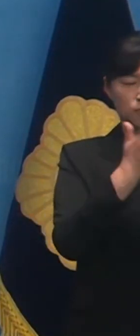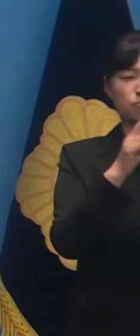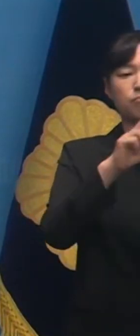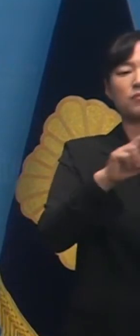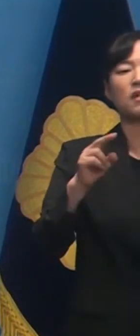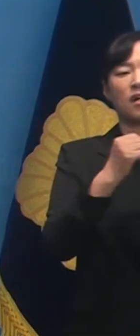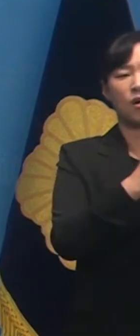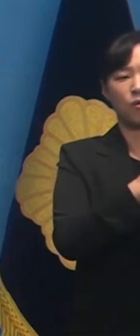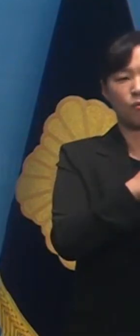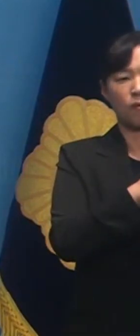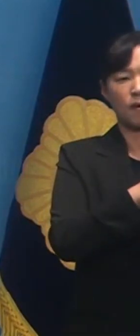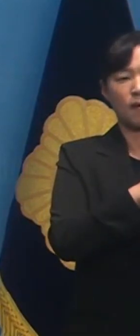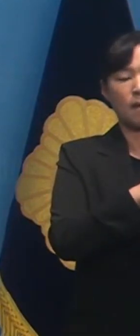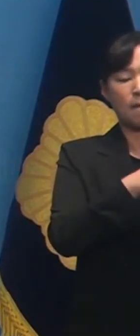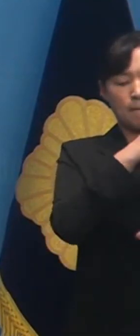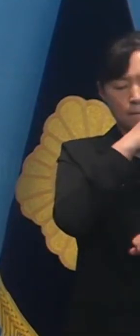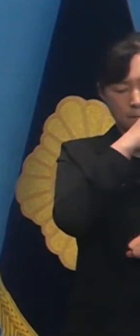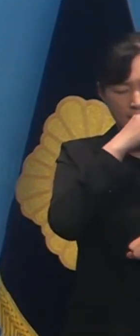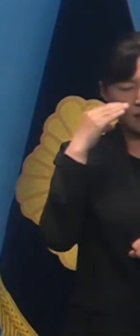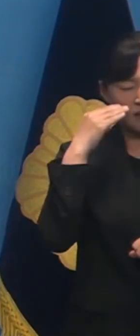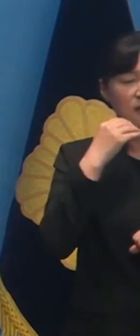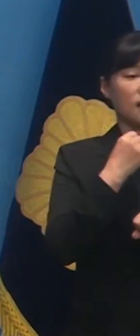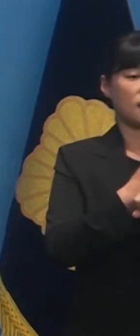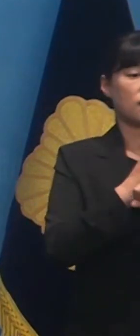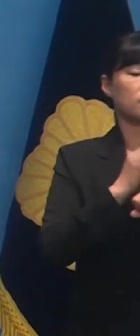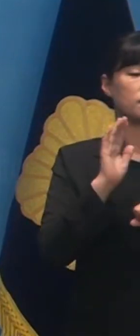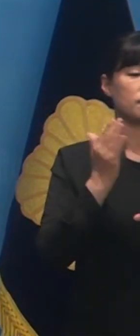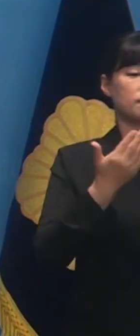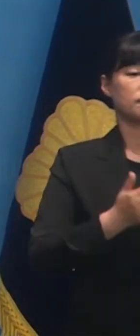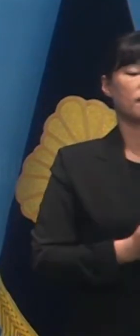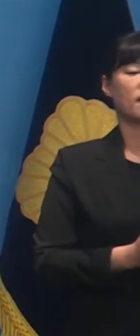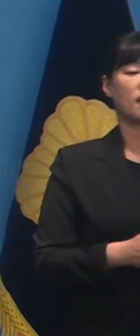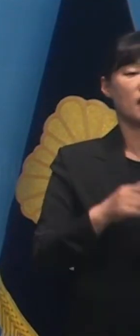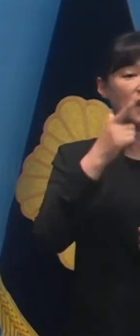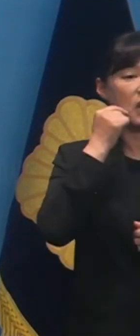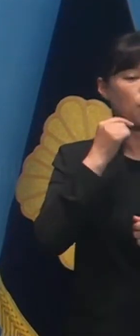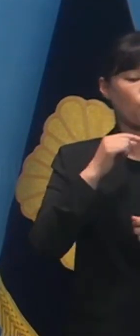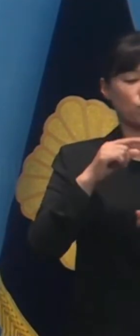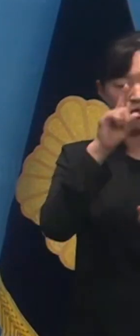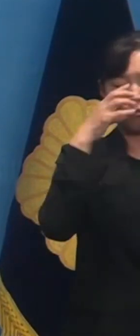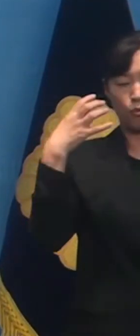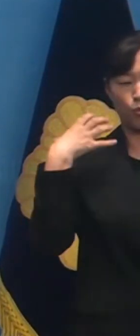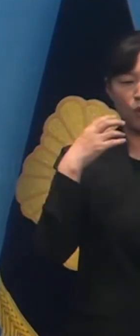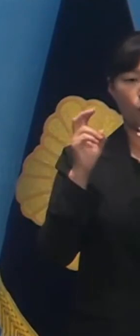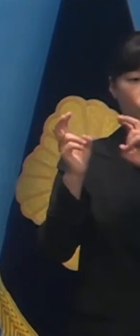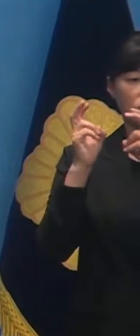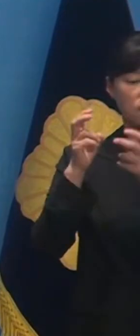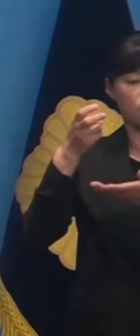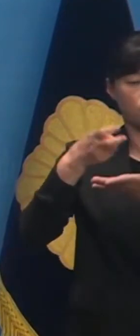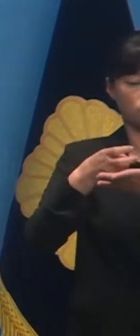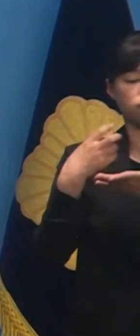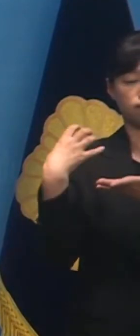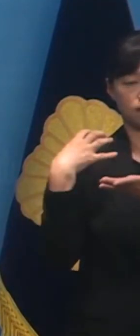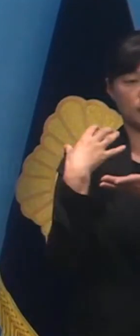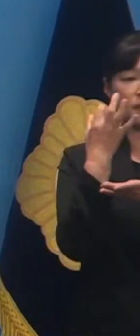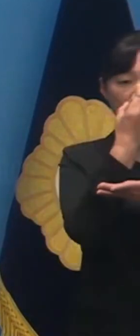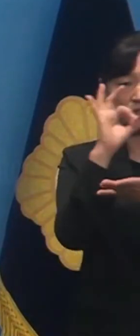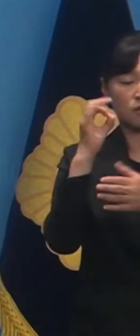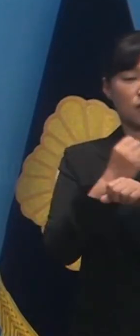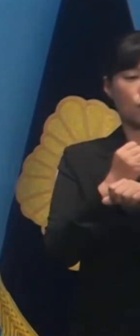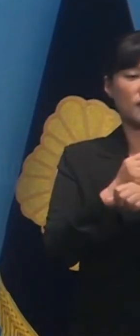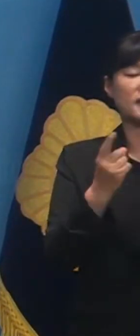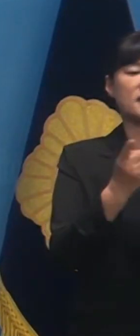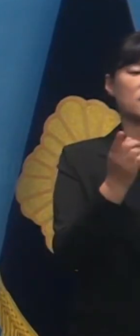중심의 정의로운 해법으로 바로 잡아야 합니다. 일본 정부와 기업이 법적 책임을 인정하고